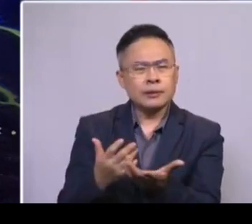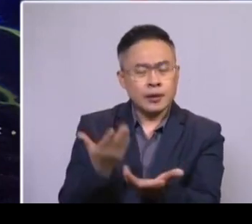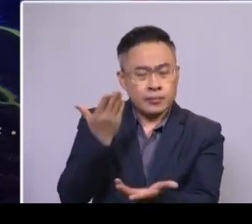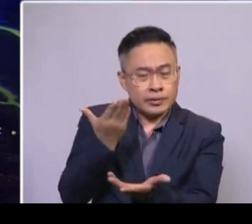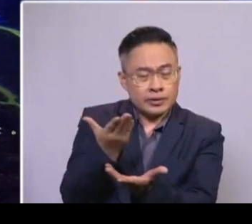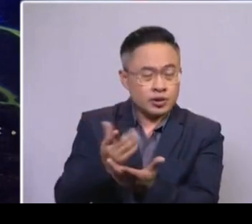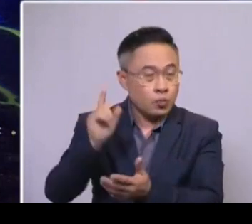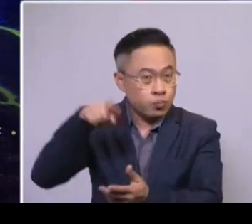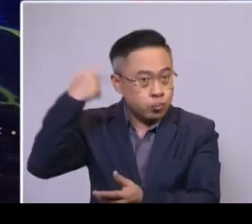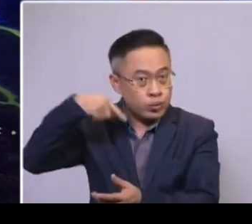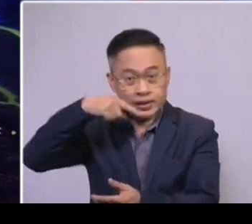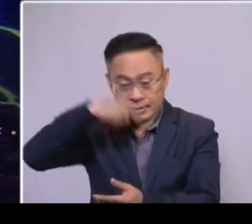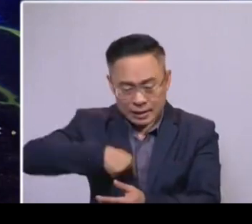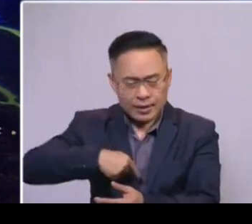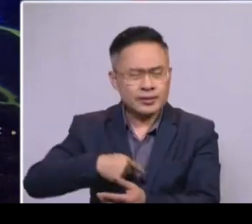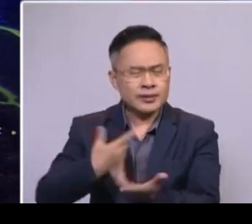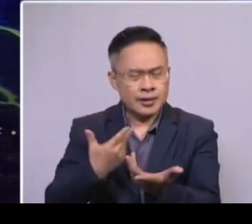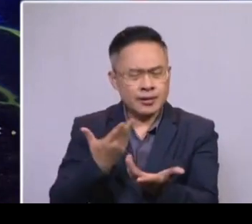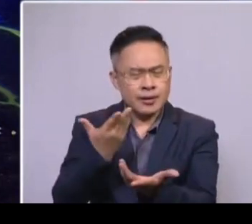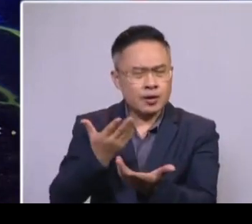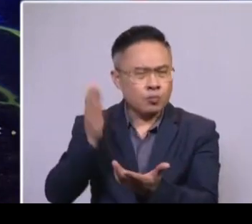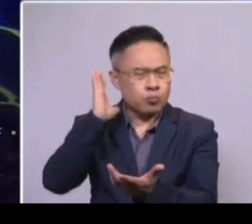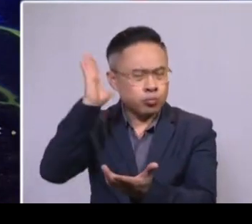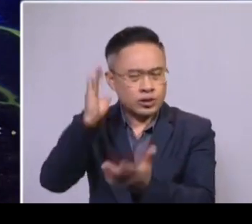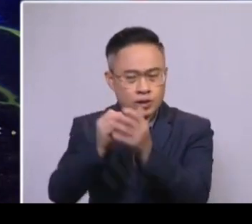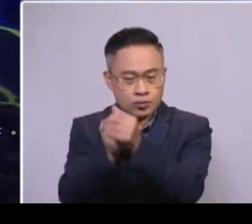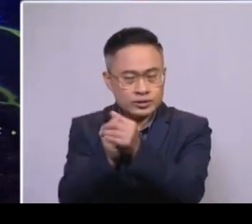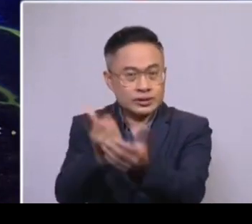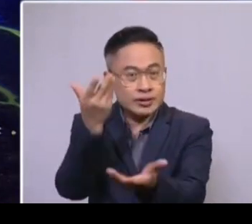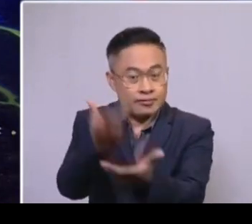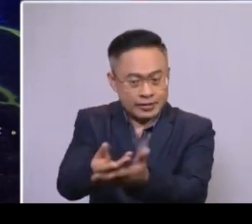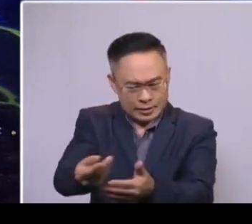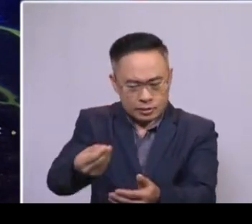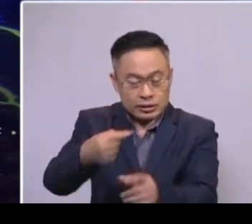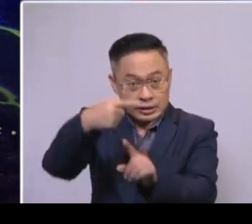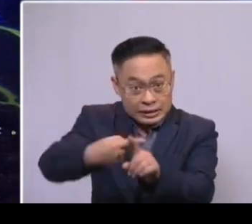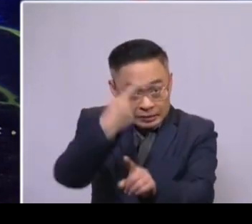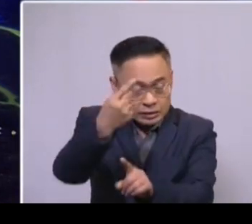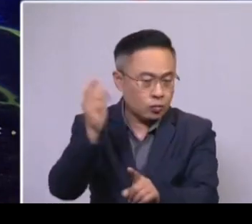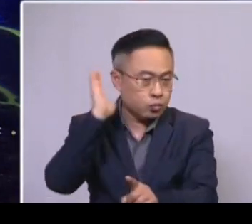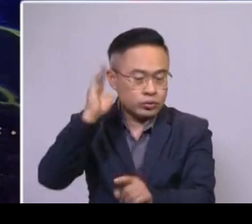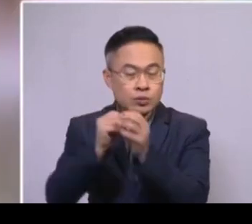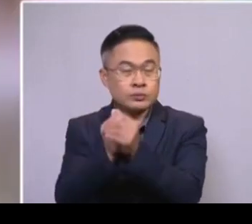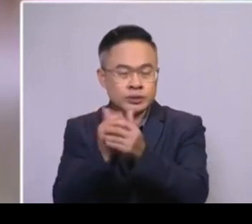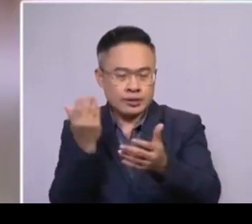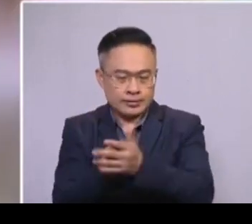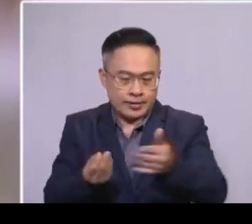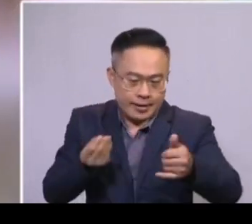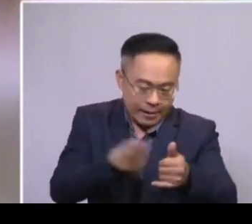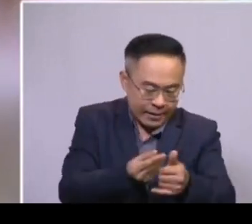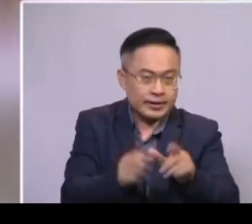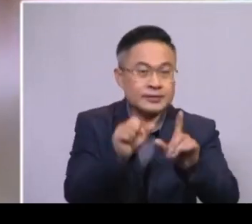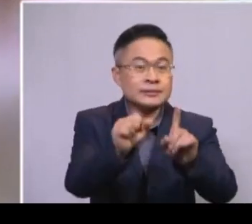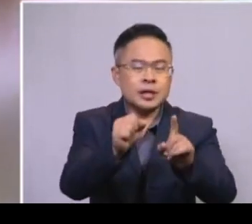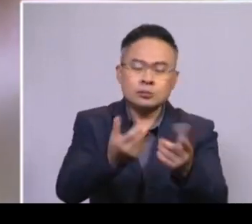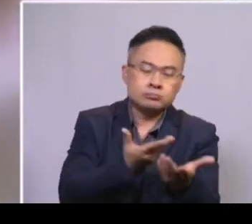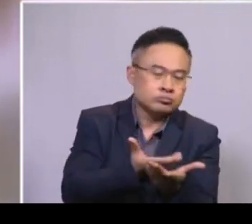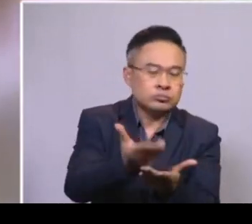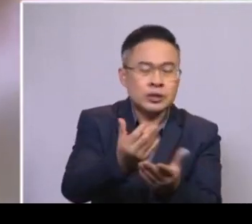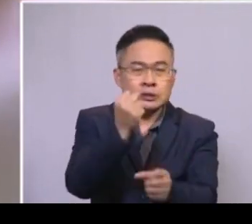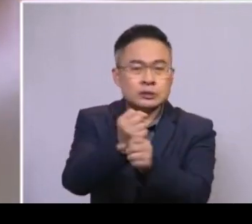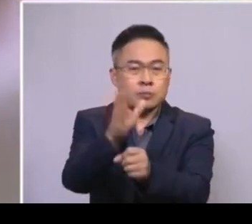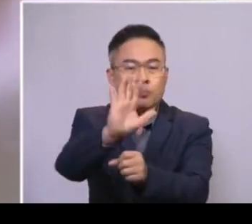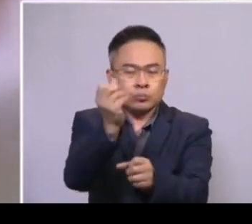ที่บานปลายมาจนถึงขนาดนี้นะฮะหลังจากที่ทางตำรวจสนลุมพินีคุณผู้ชมครับซึ่งเป็นเจ้าของในพื้นที่เกิดเหตุร่วมกับทาง